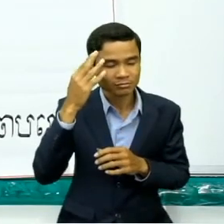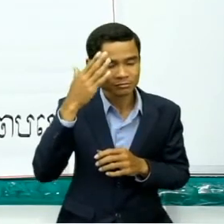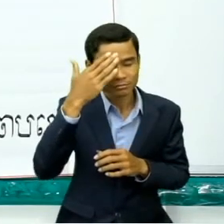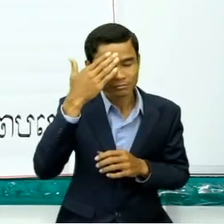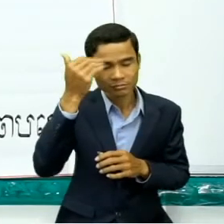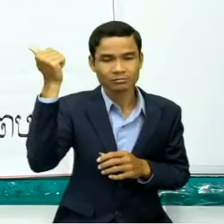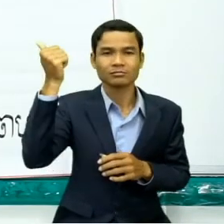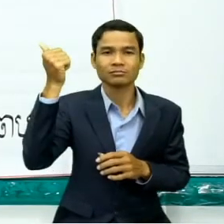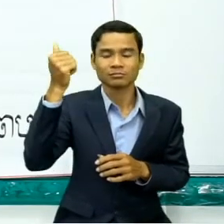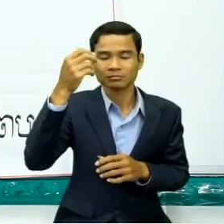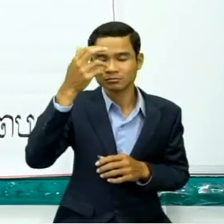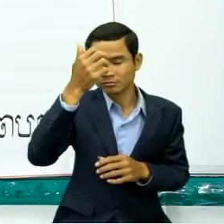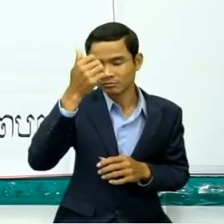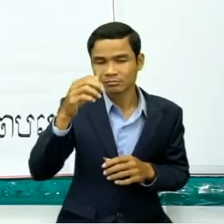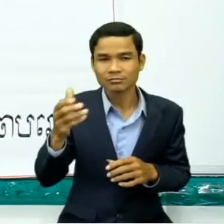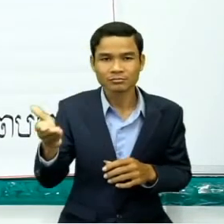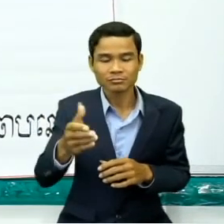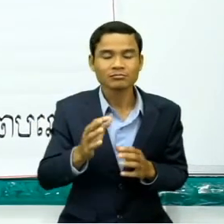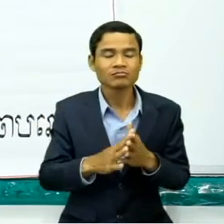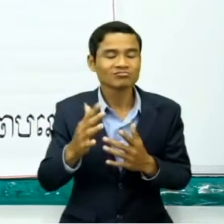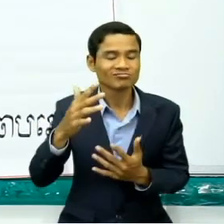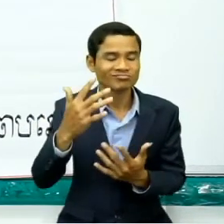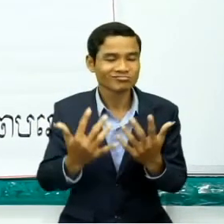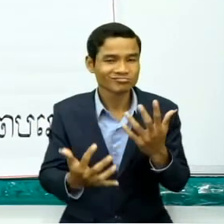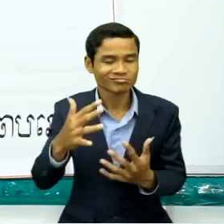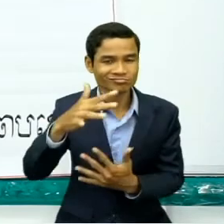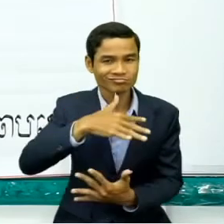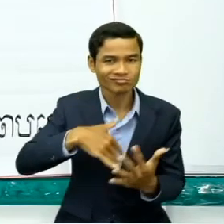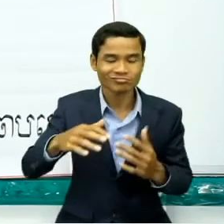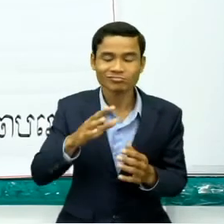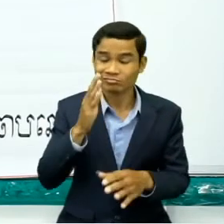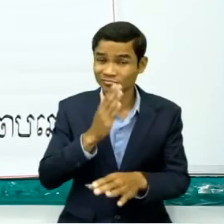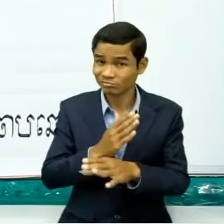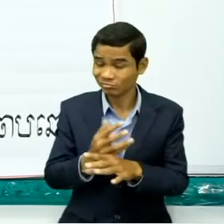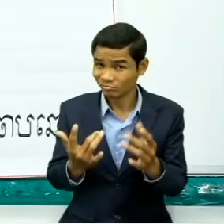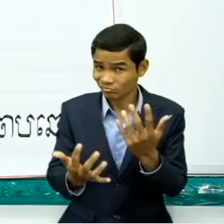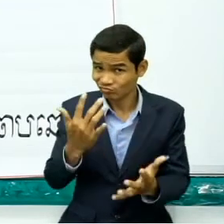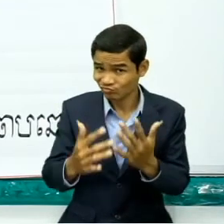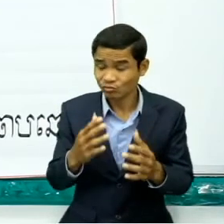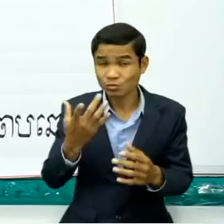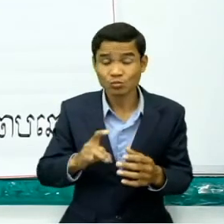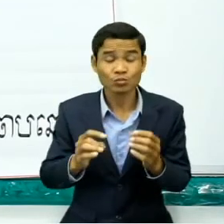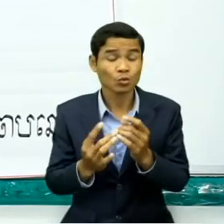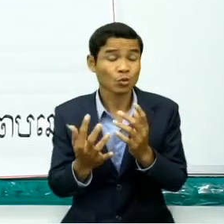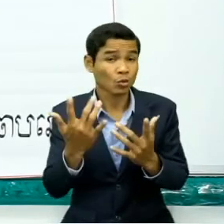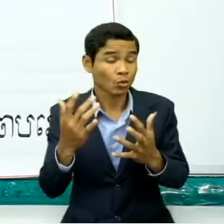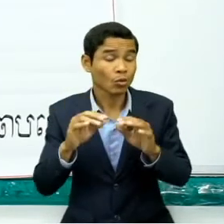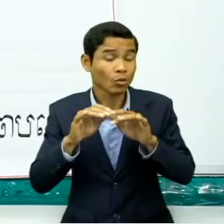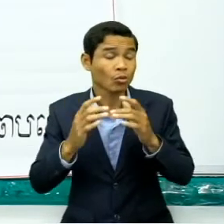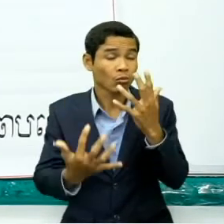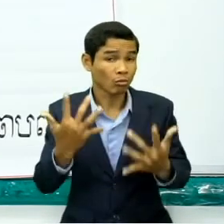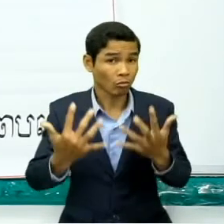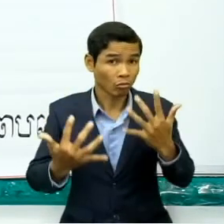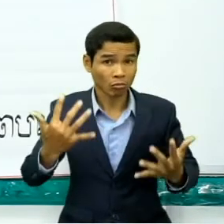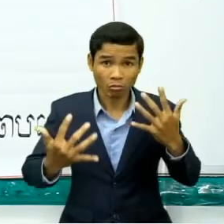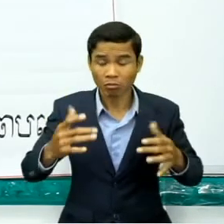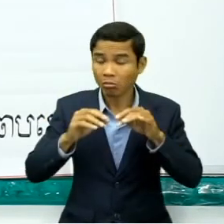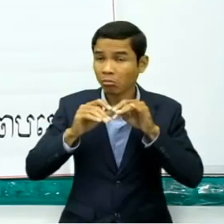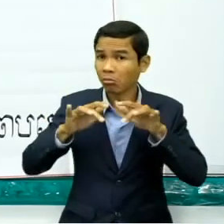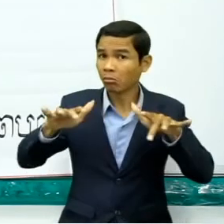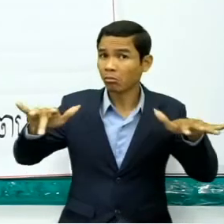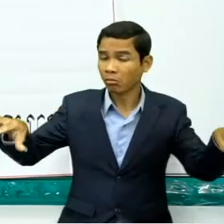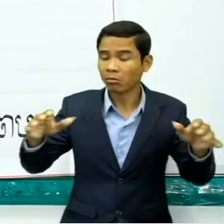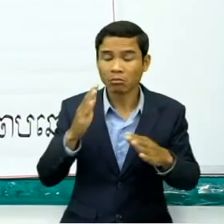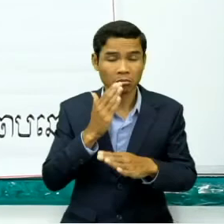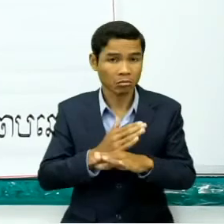chạp. Chạp chè, nhàng con mình trai lên. Lên phleng tí con ná. Pro á chạp chè, đọc tiền tiền ná con ná. Nhàng dương ọt lên